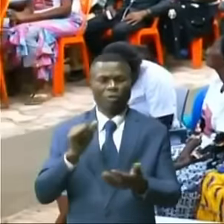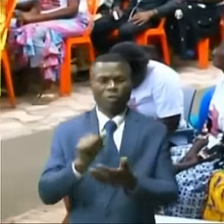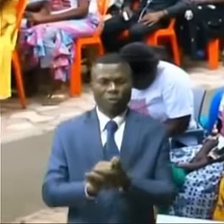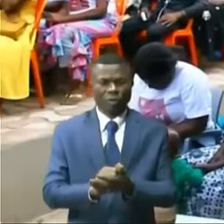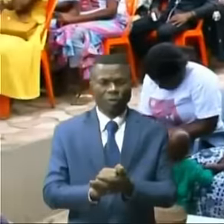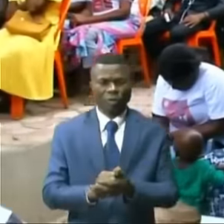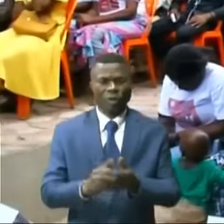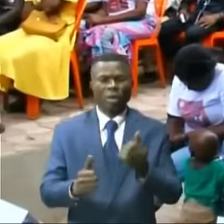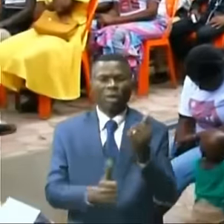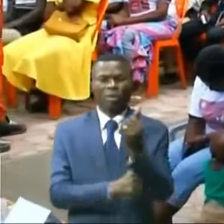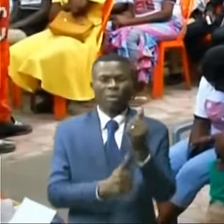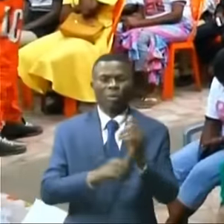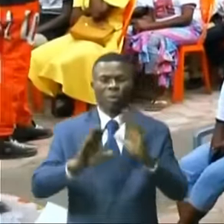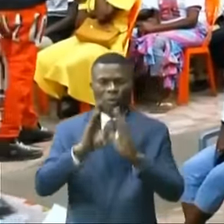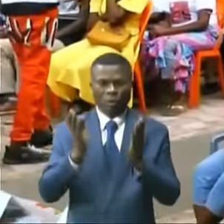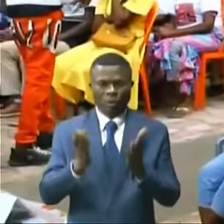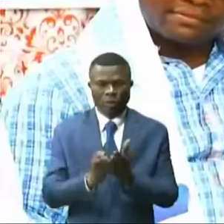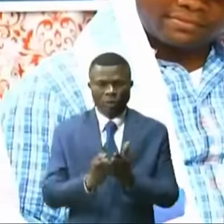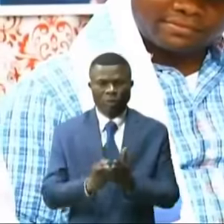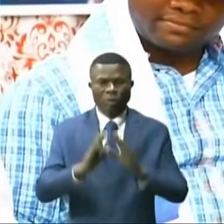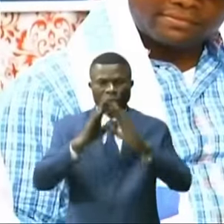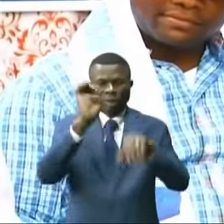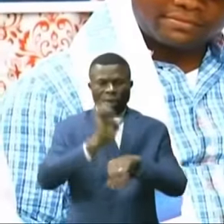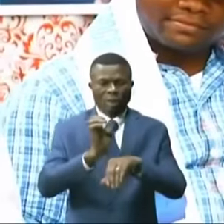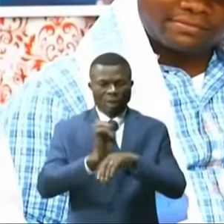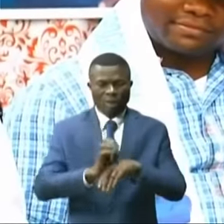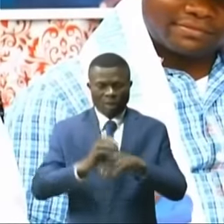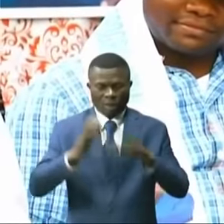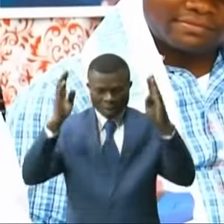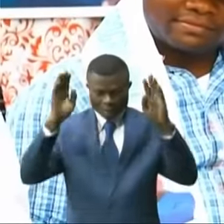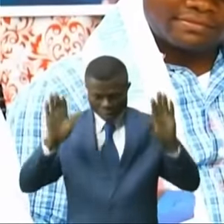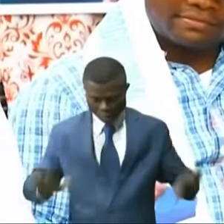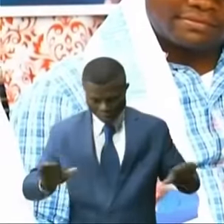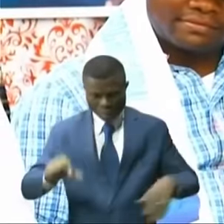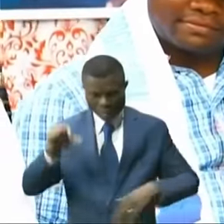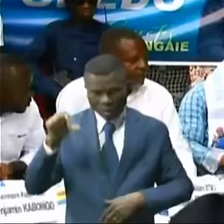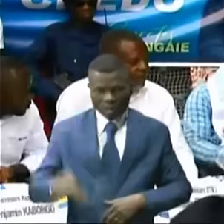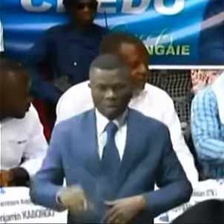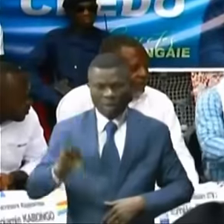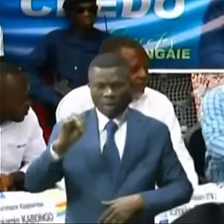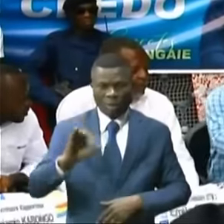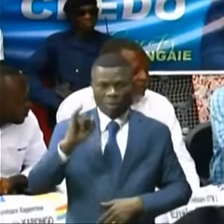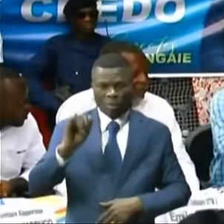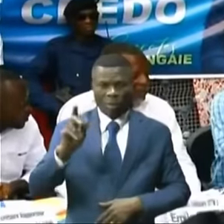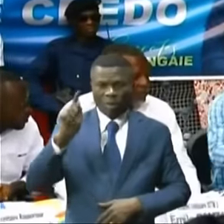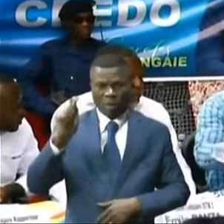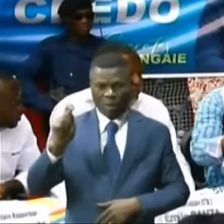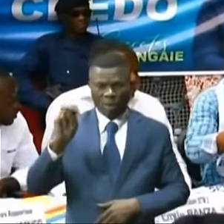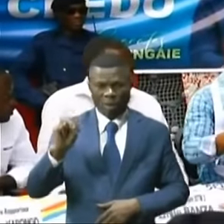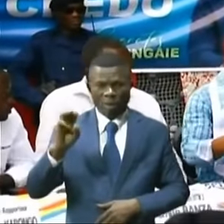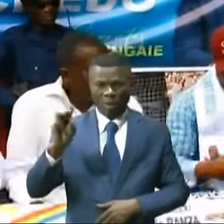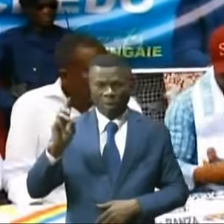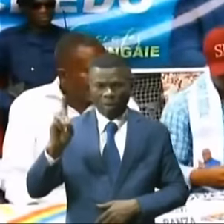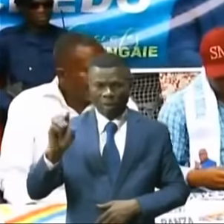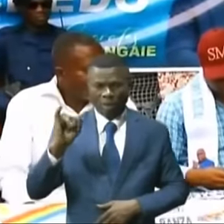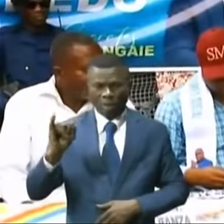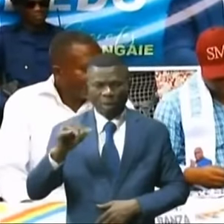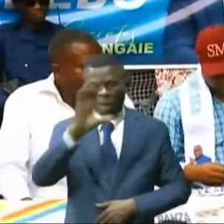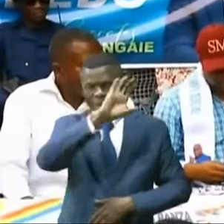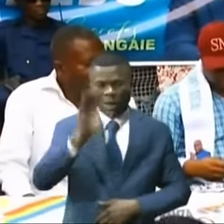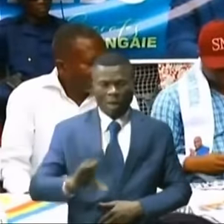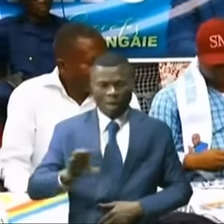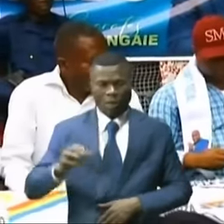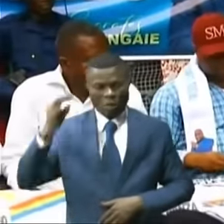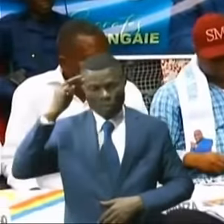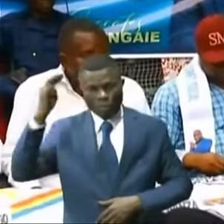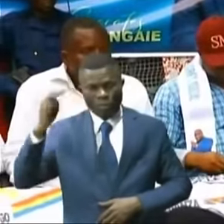joker de la République était à la mosquée Taï au quartier Mitendi toujours dans la commune de mongaoula ému de voir